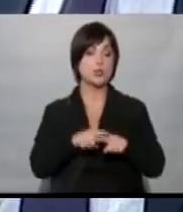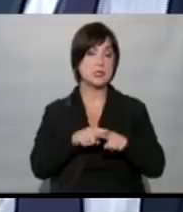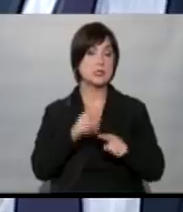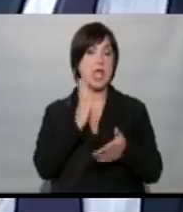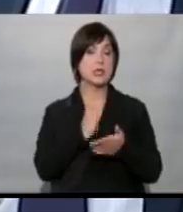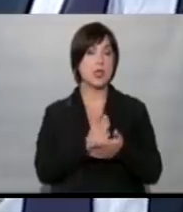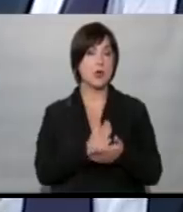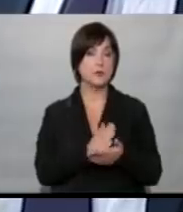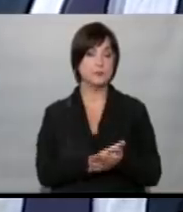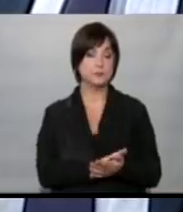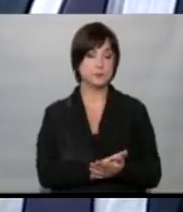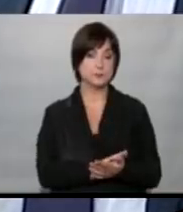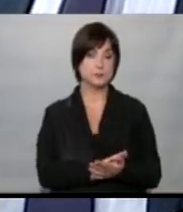го